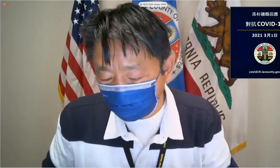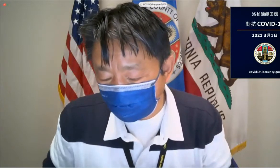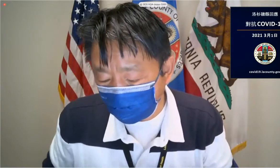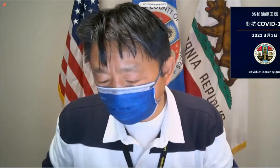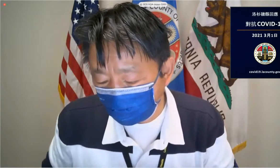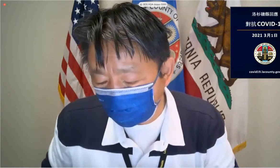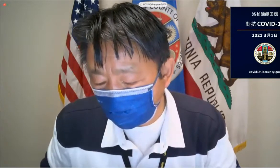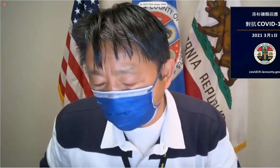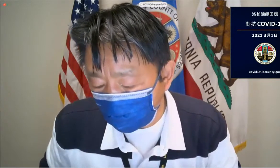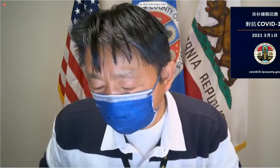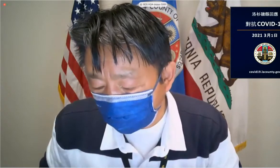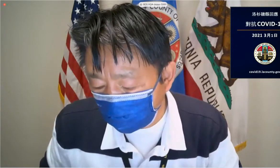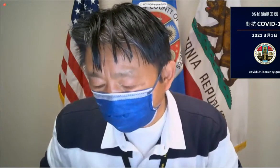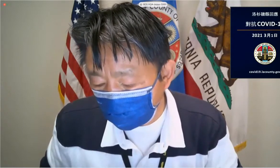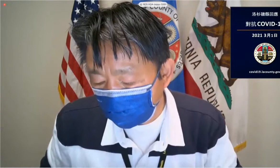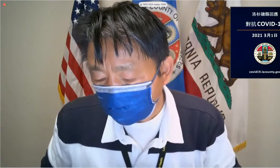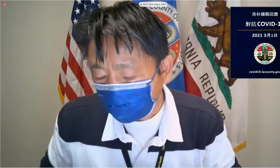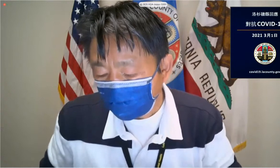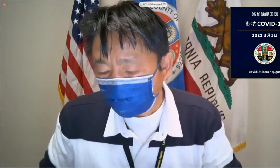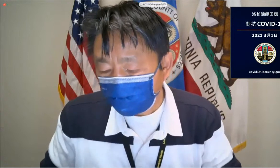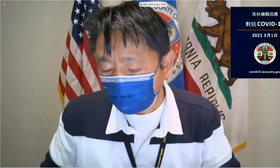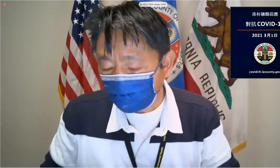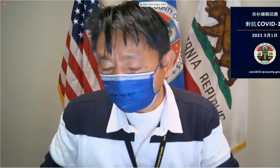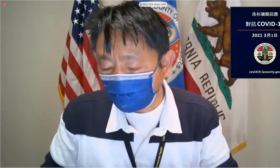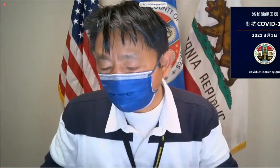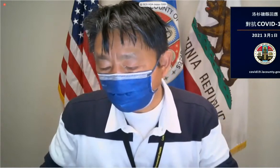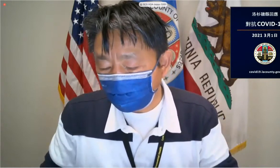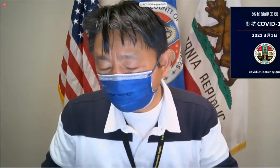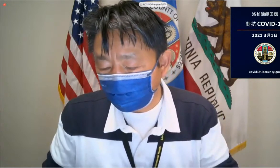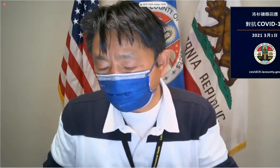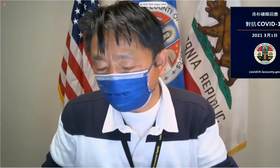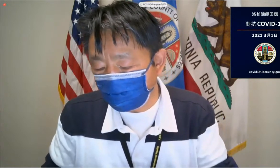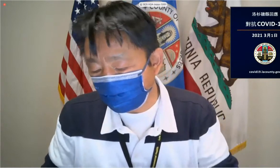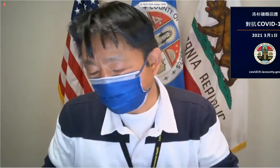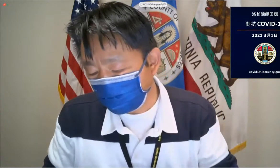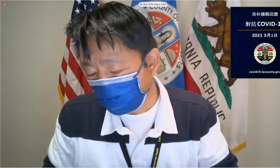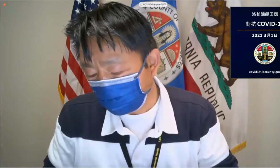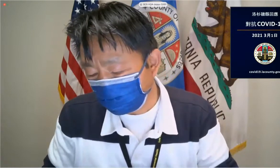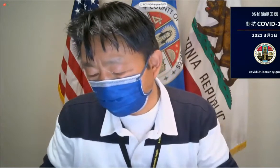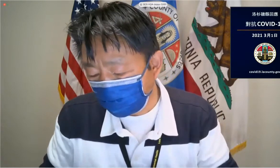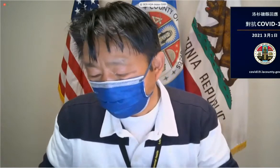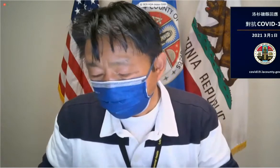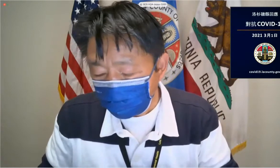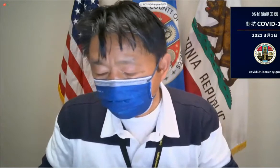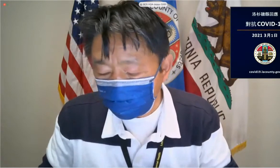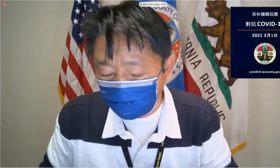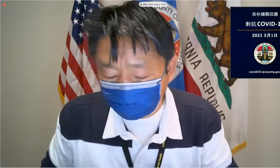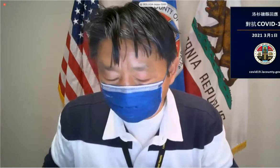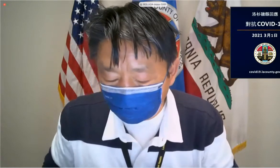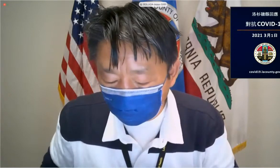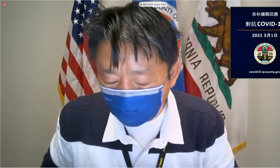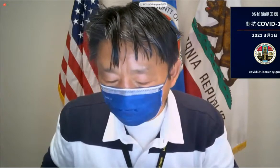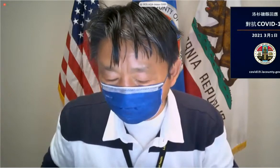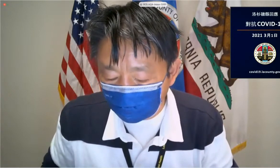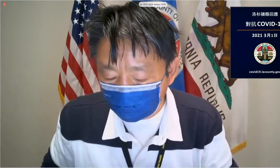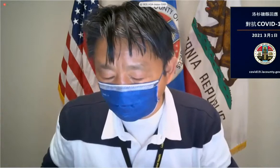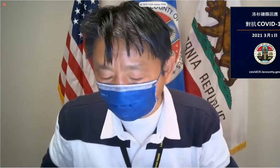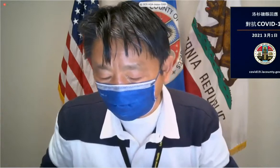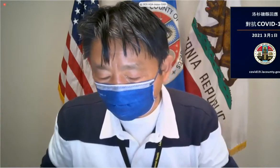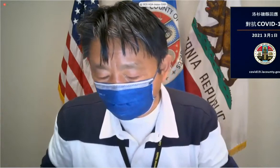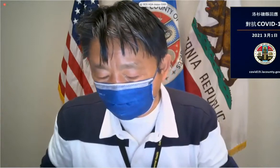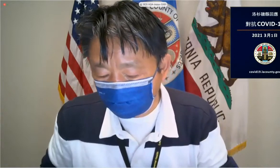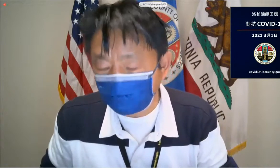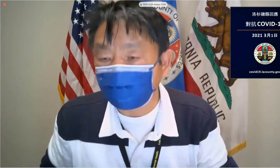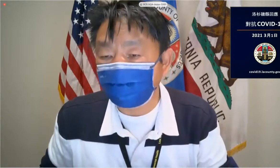新增加的3个部门为教育和幼儿看护部门、紧急服务部门、救火